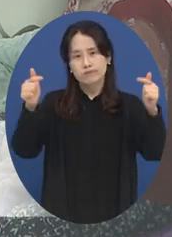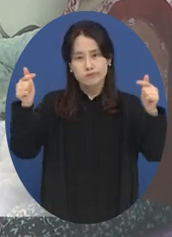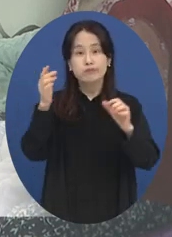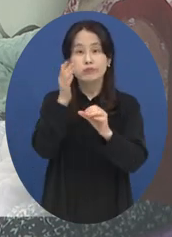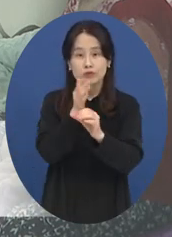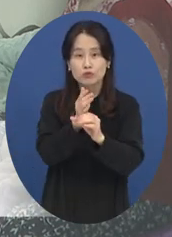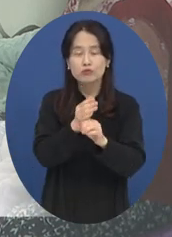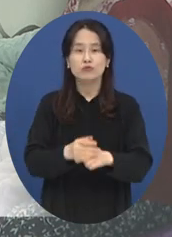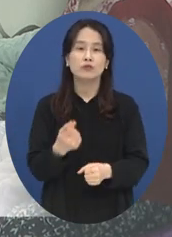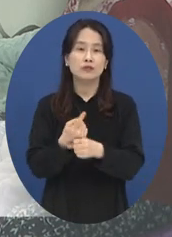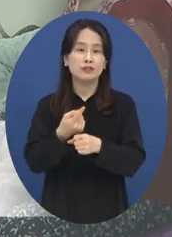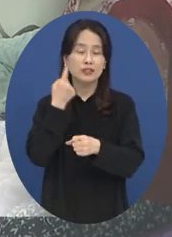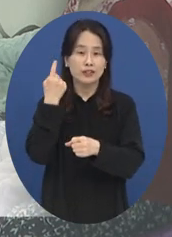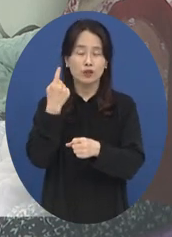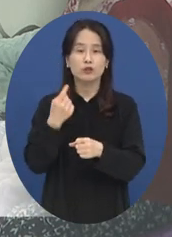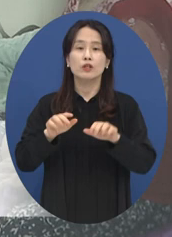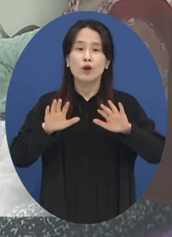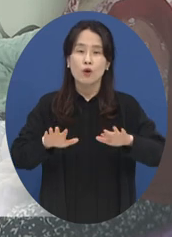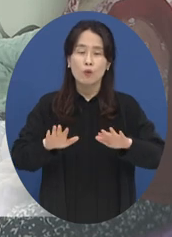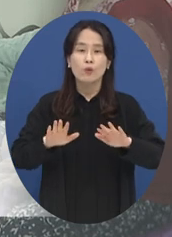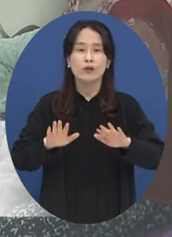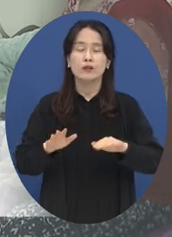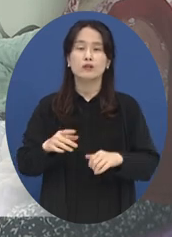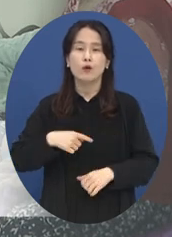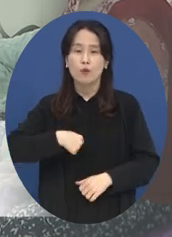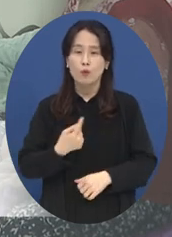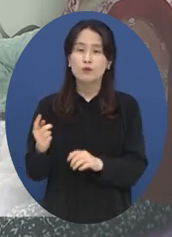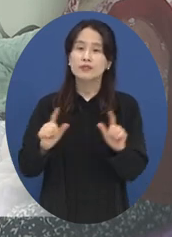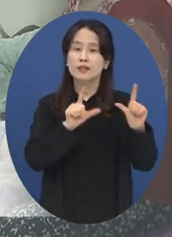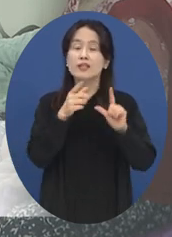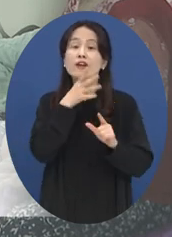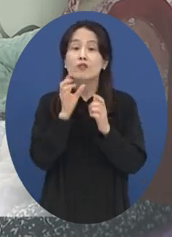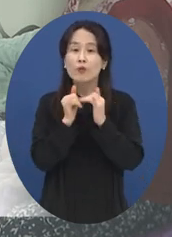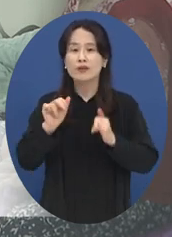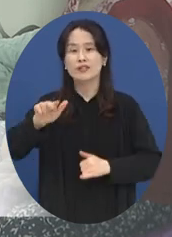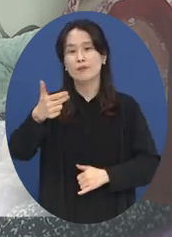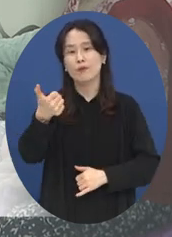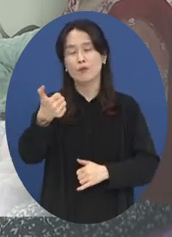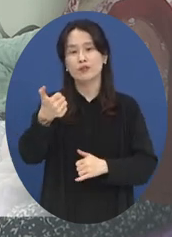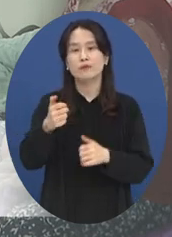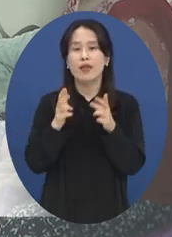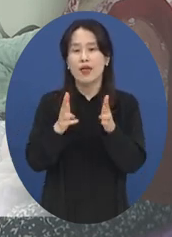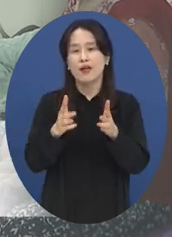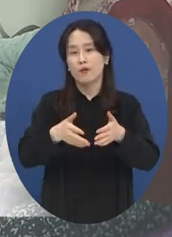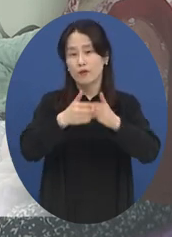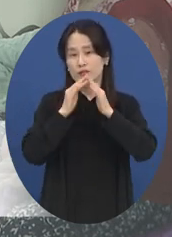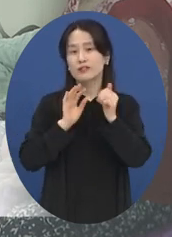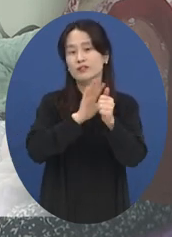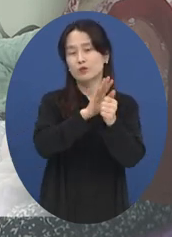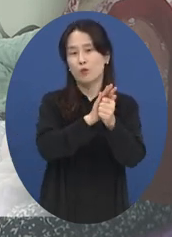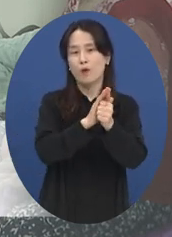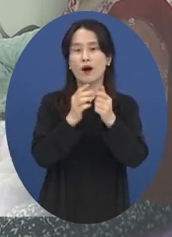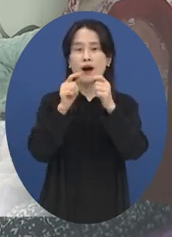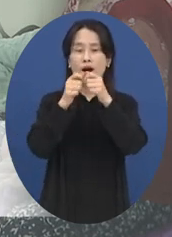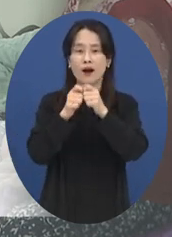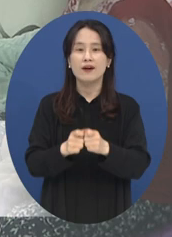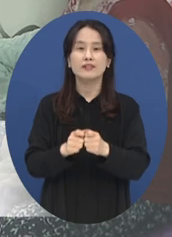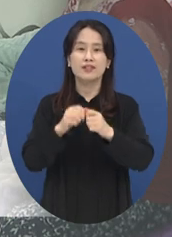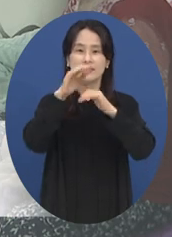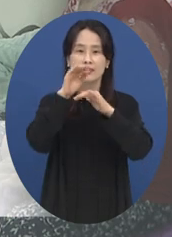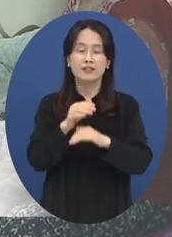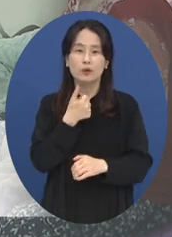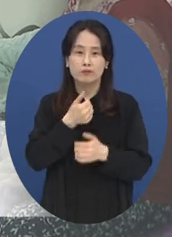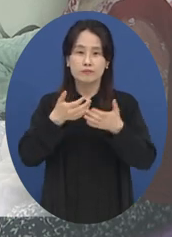텐데요 경기도가 지난해 이어 올해도 홀몸어르신 750 가구의 에어컨 설치를 지원합니다 자세한 내용 5